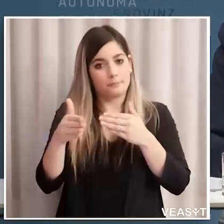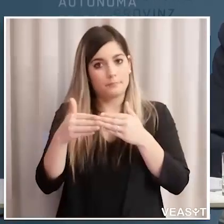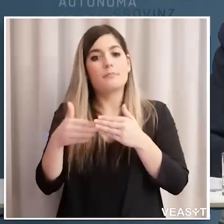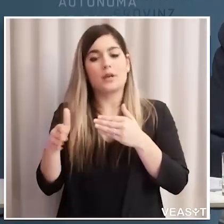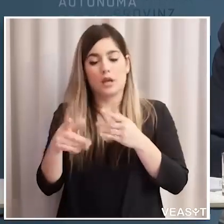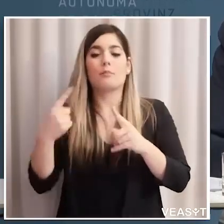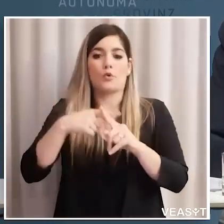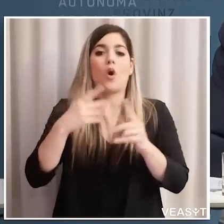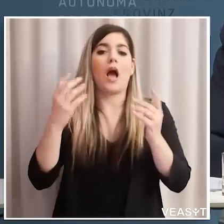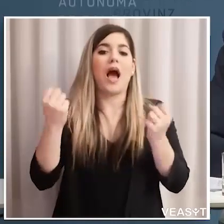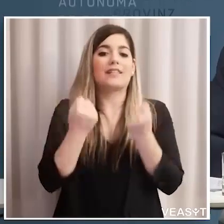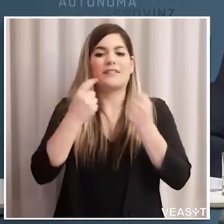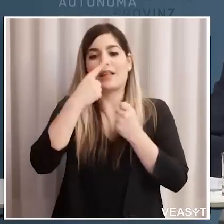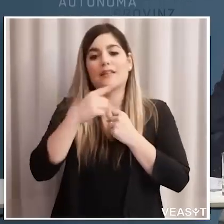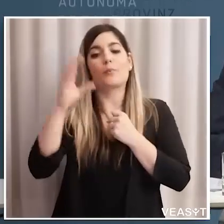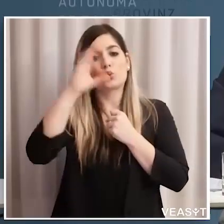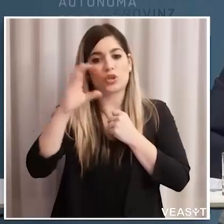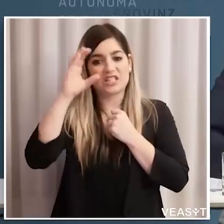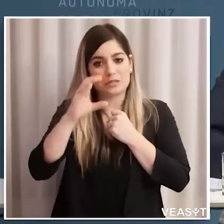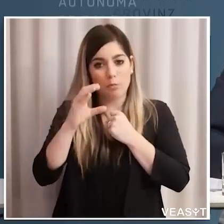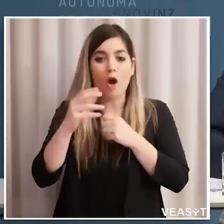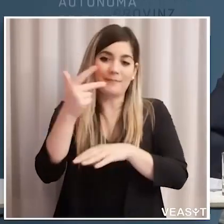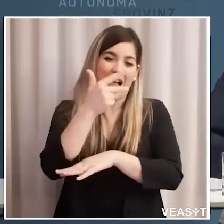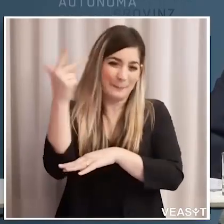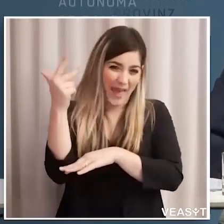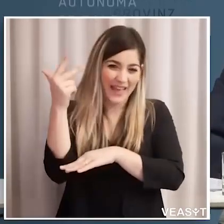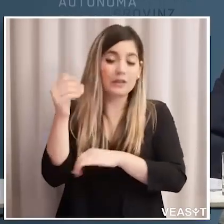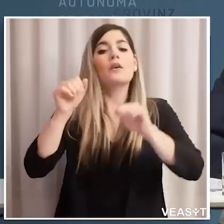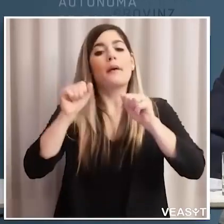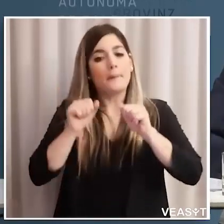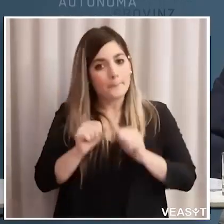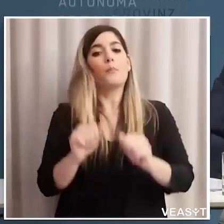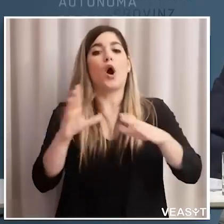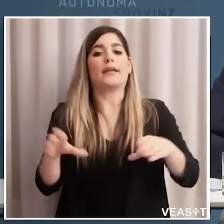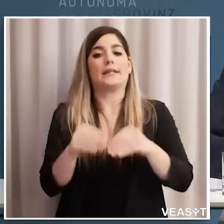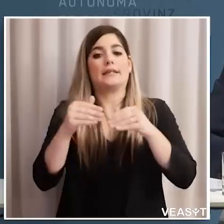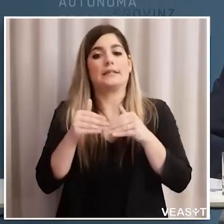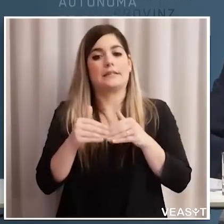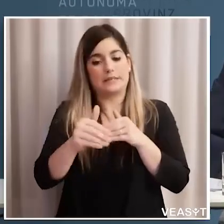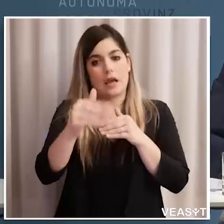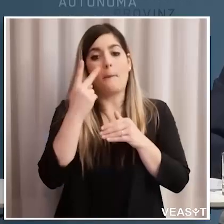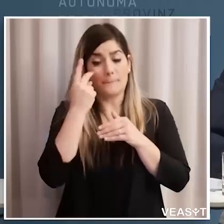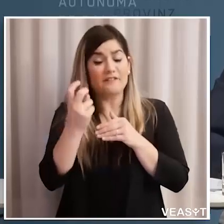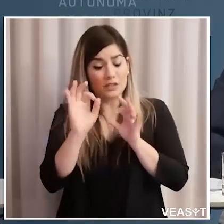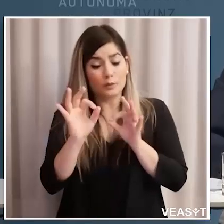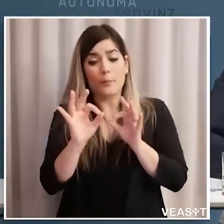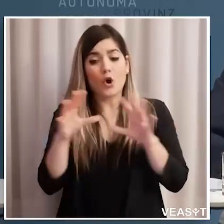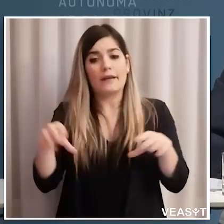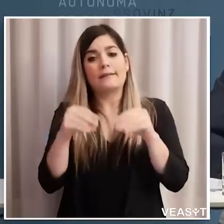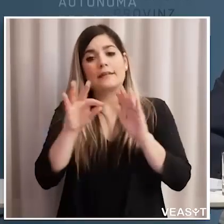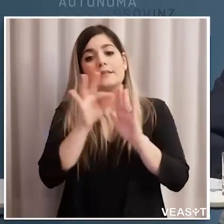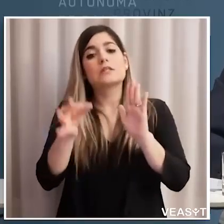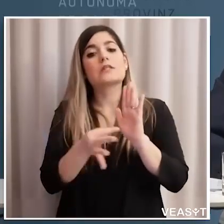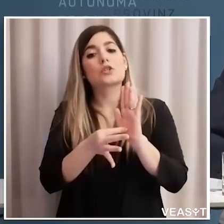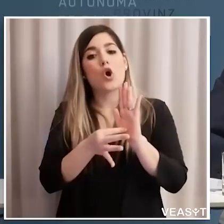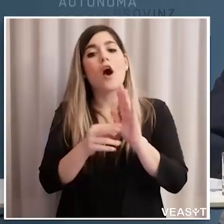e le attività turistiche, cioè quelle alberghiere, potrebbero iniziare, anzi è previsto che possano